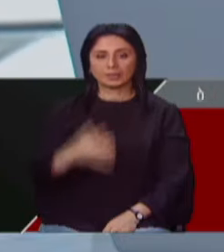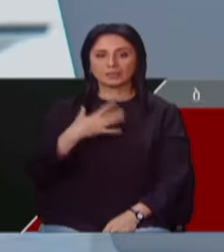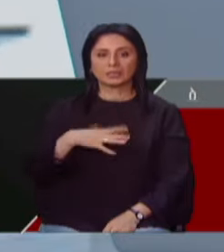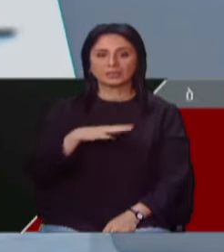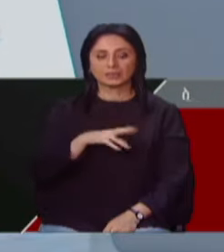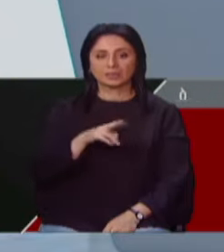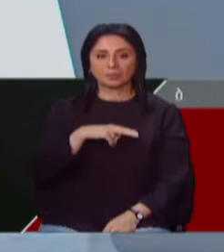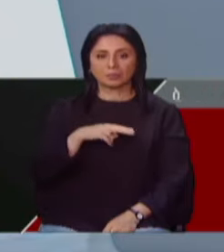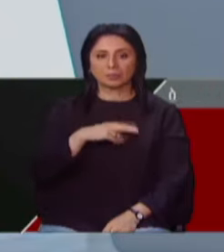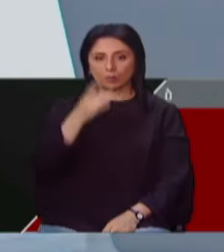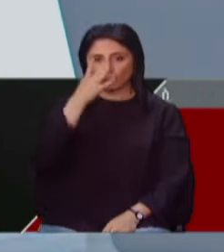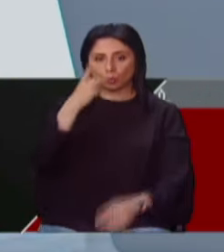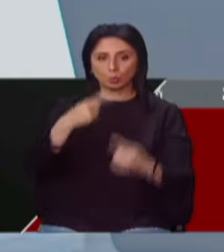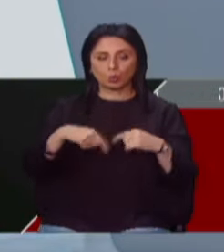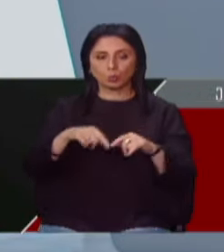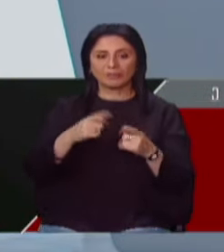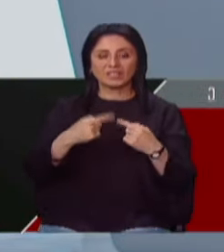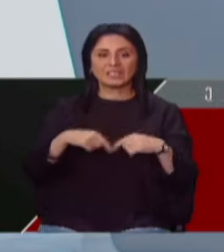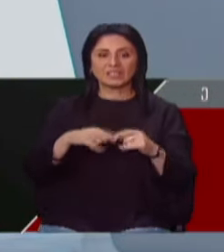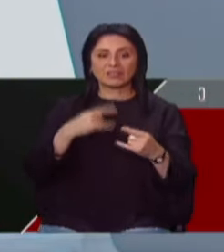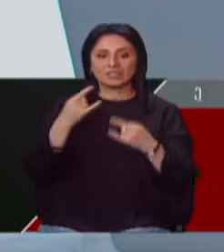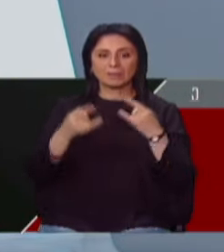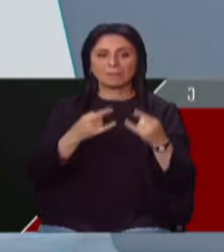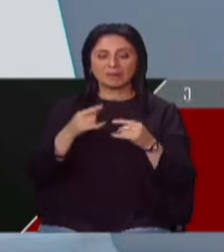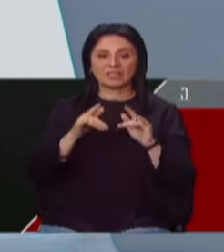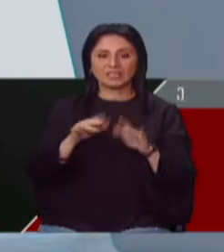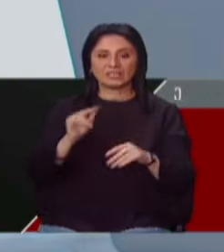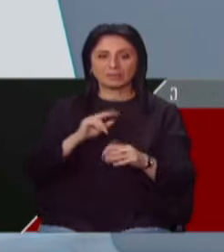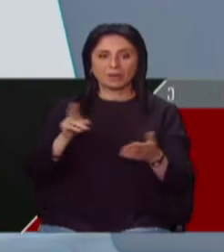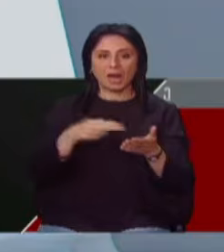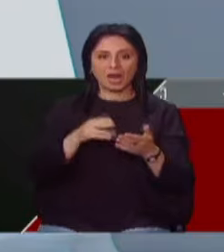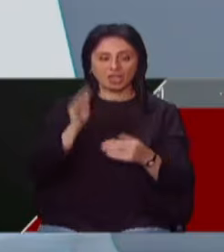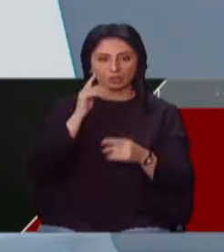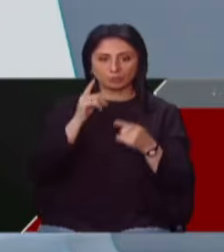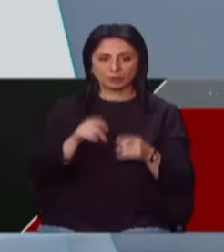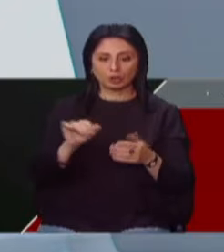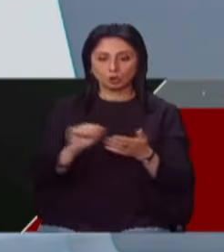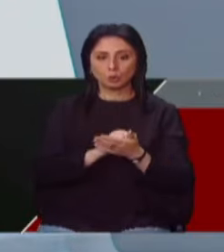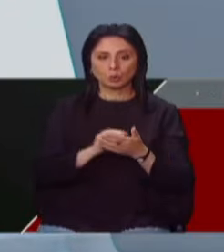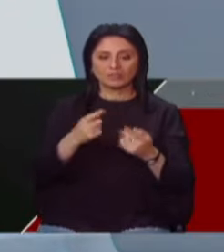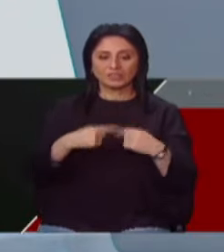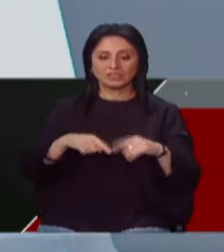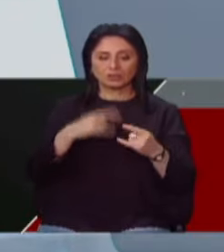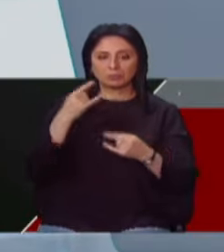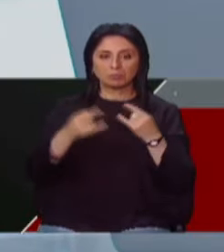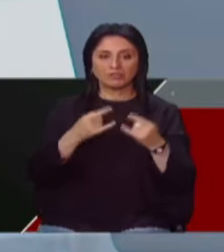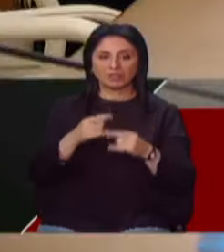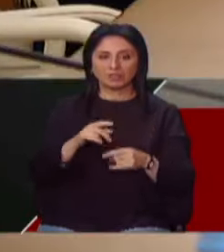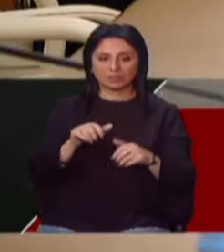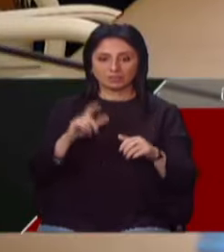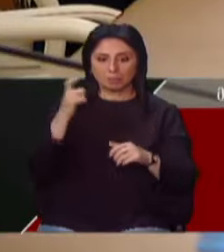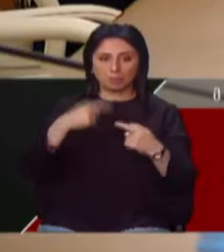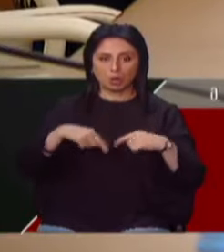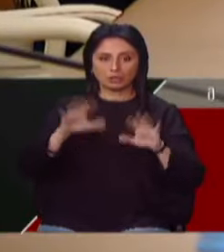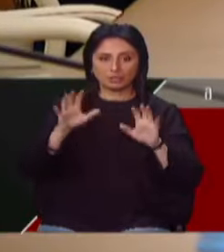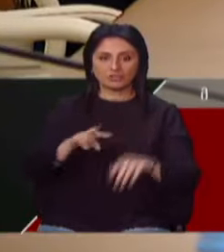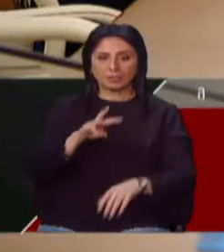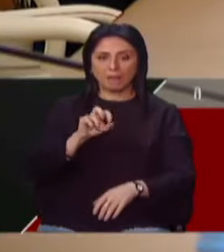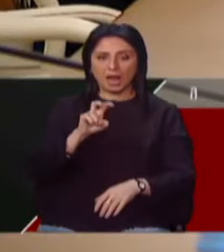საქართველოს პარლამენტის კულტურის კომიტეტზე საზოგადოებრივი მაუწყებლის საქმეების ანგარიში მოისმინეს. დოკუმენტი საზოგადოებრივი მაუწყებლის ბორდის თავმჯდომარემ